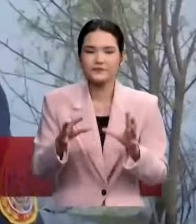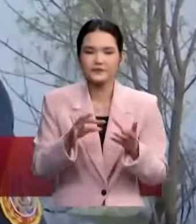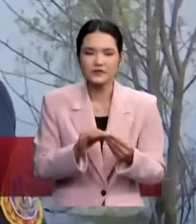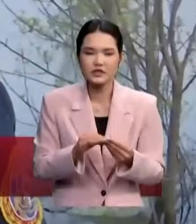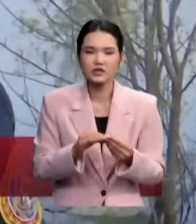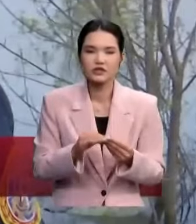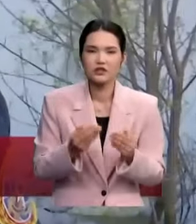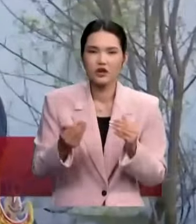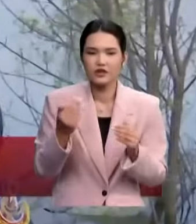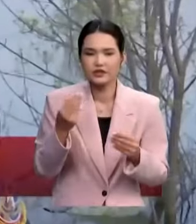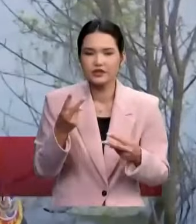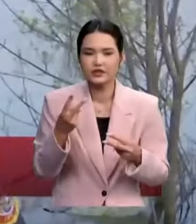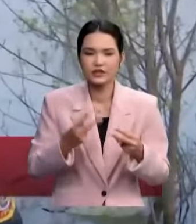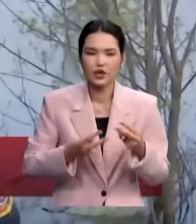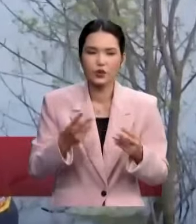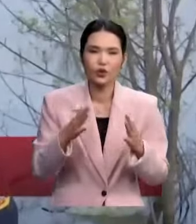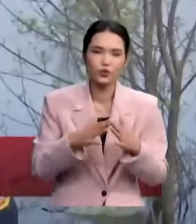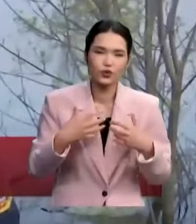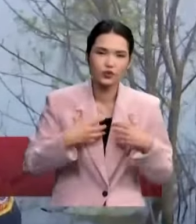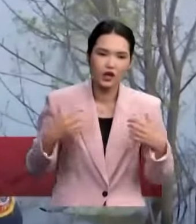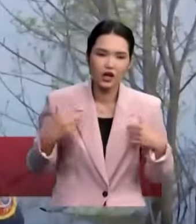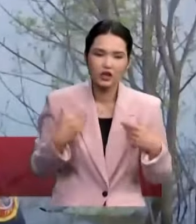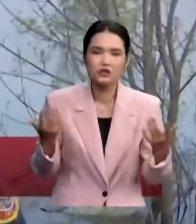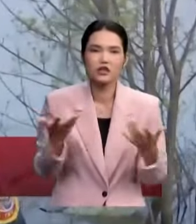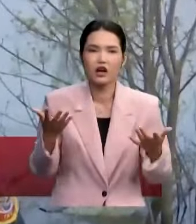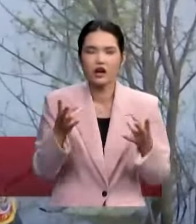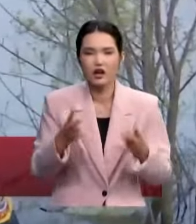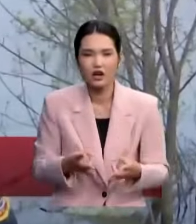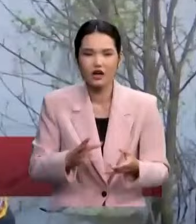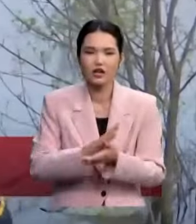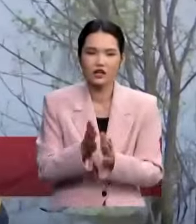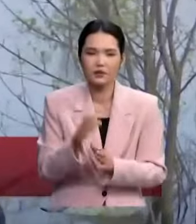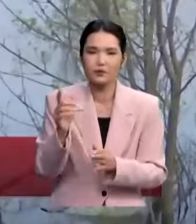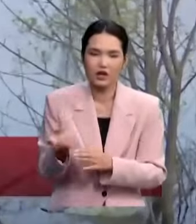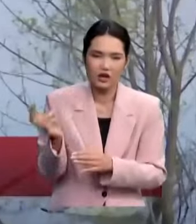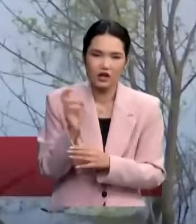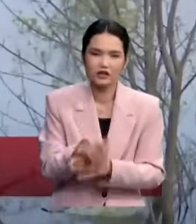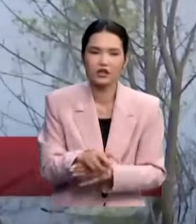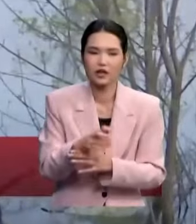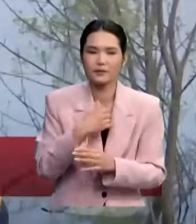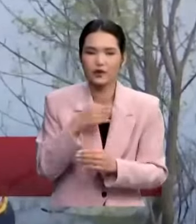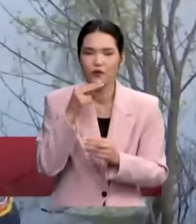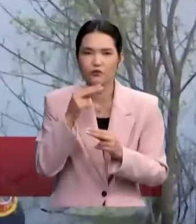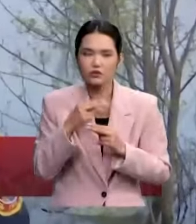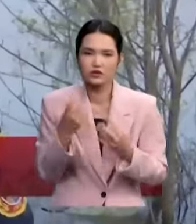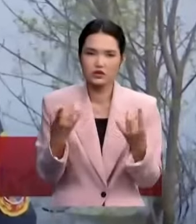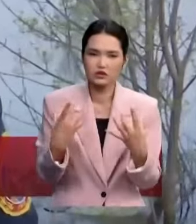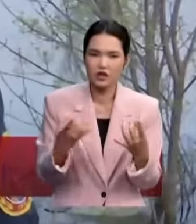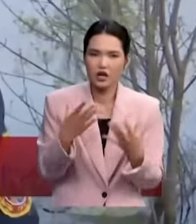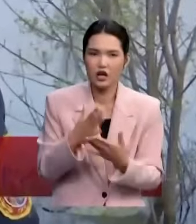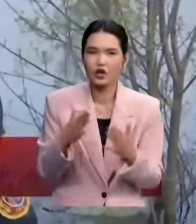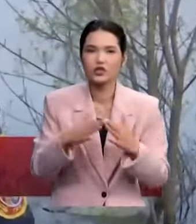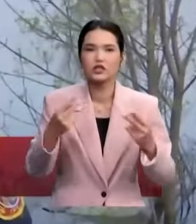Иттерін қалдырып, үй жануарларын қалдырып кеткен адамдар бар, олар келіп, бізге мән жайды түсіндіреді, үйлерін